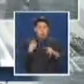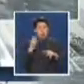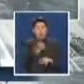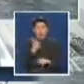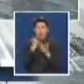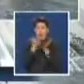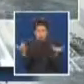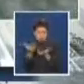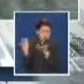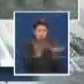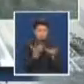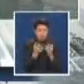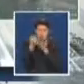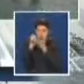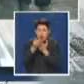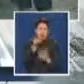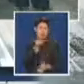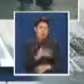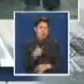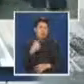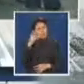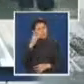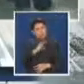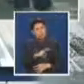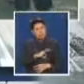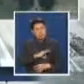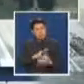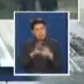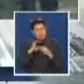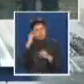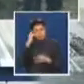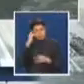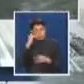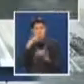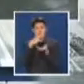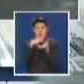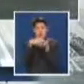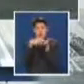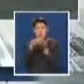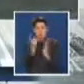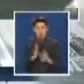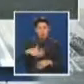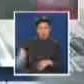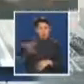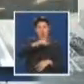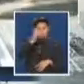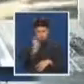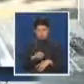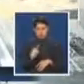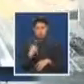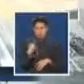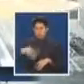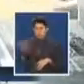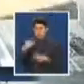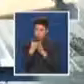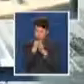มของกันไปถึงไหนแล้ว ผมคิดว่าจริงๆก็ไม่ต้องผมคิดว่าทุกคนเนี่ยต้องช่วยกันทำงานน ะ ครับ